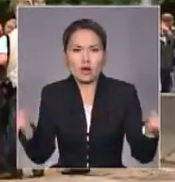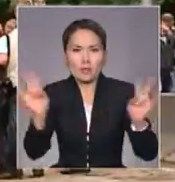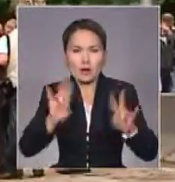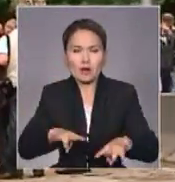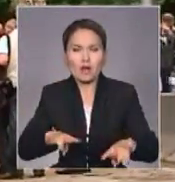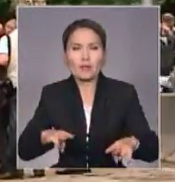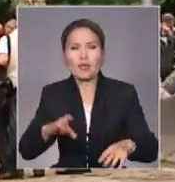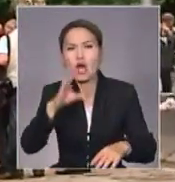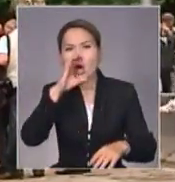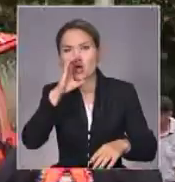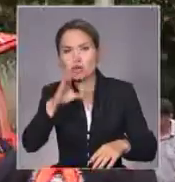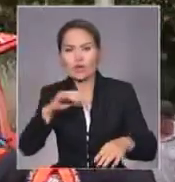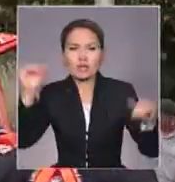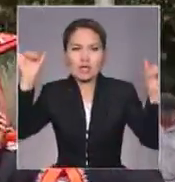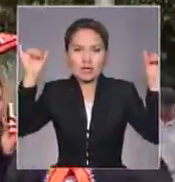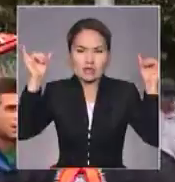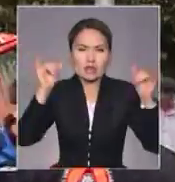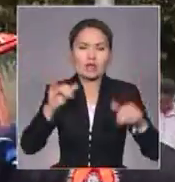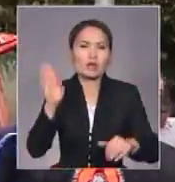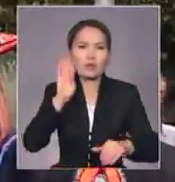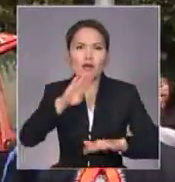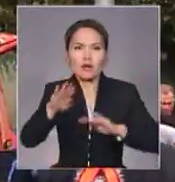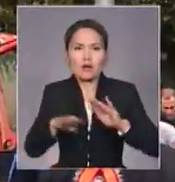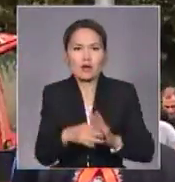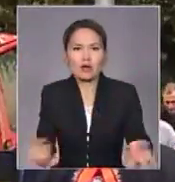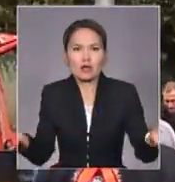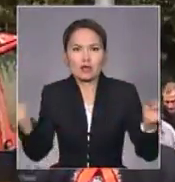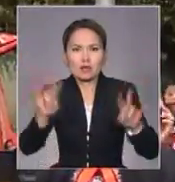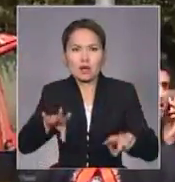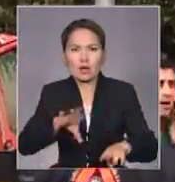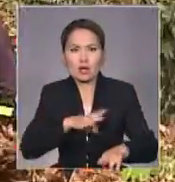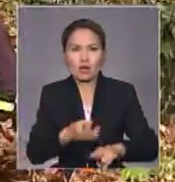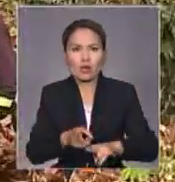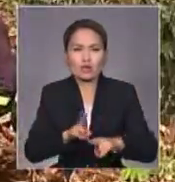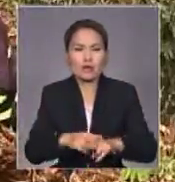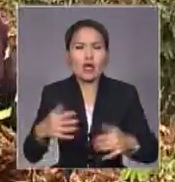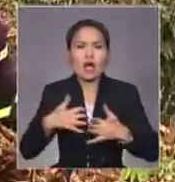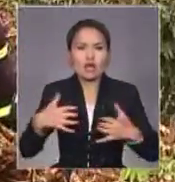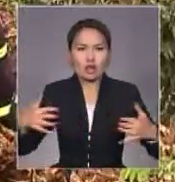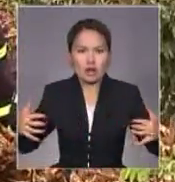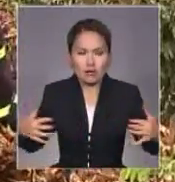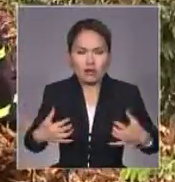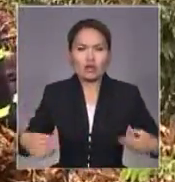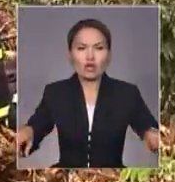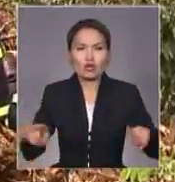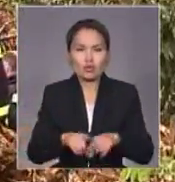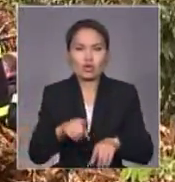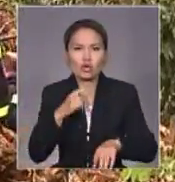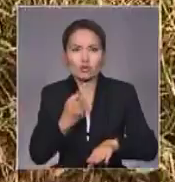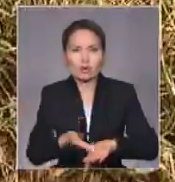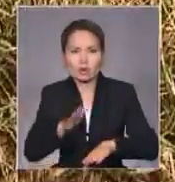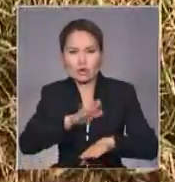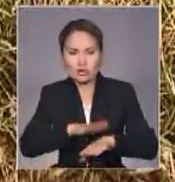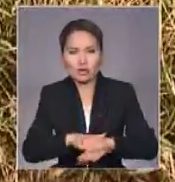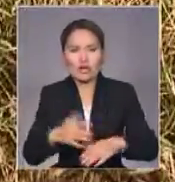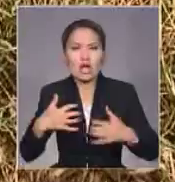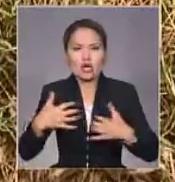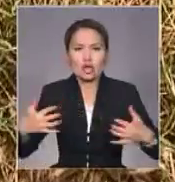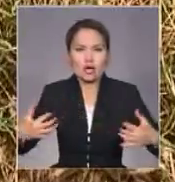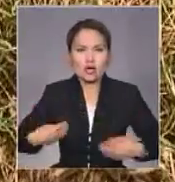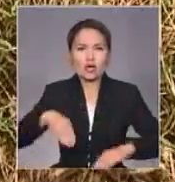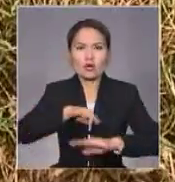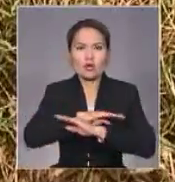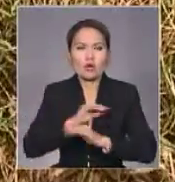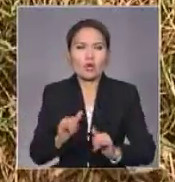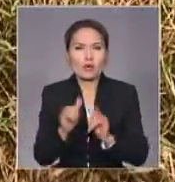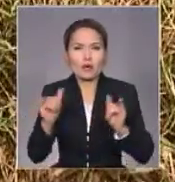қасқыр мен су сиырлар сыртқа қашып кетіпті. Торлары бақтың төменгі аймағында орналасқан жануарлардың бір бөлігі қырылып қалған. Қазір шаһар